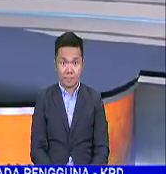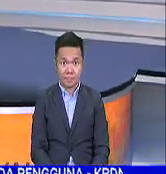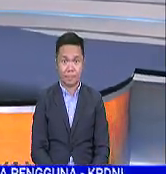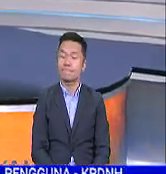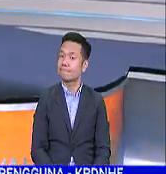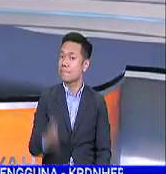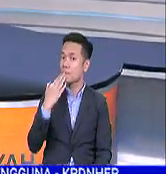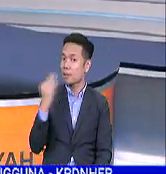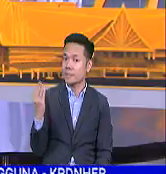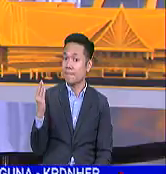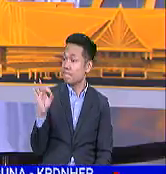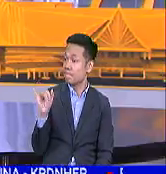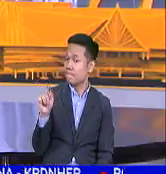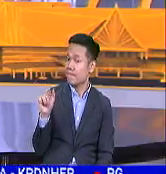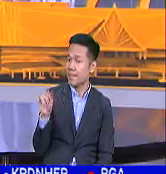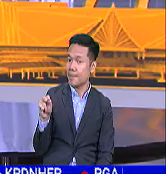Terima kasih, Fatin.